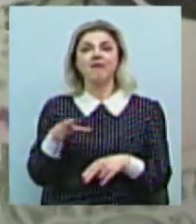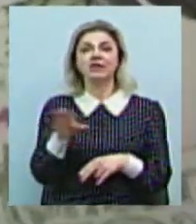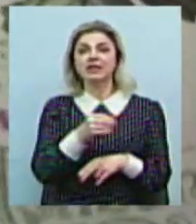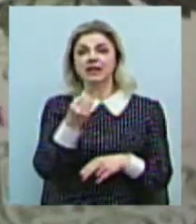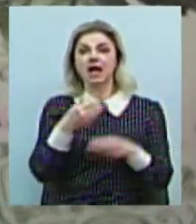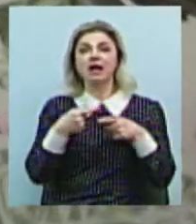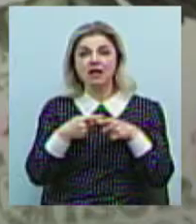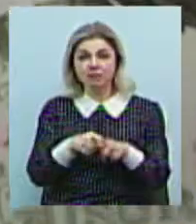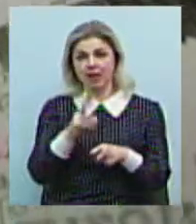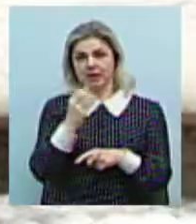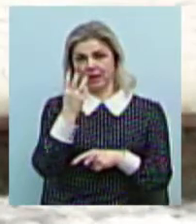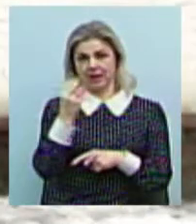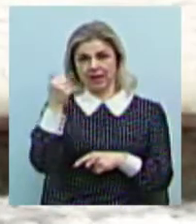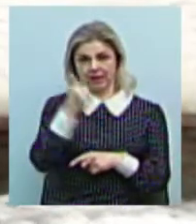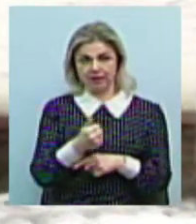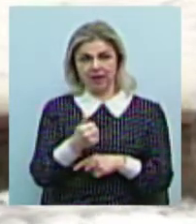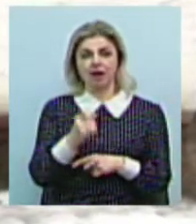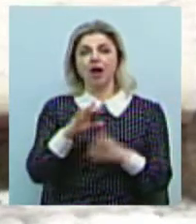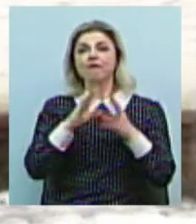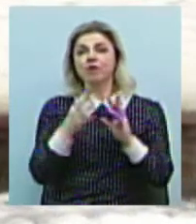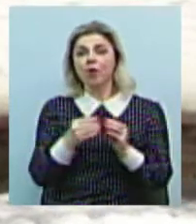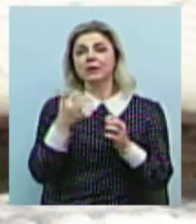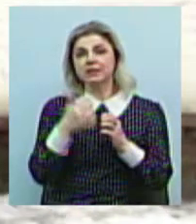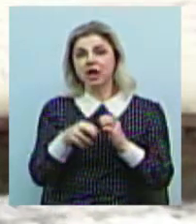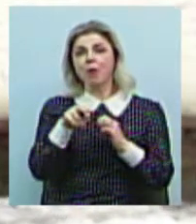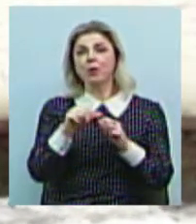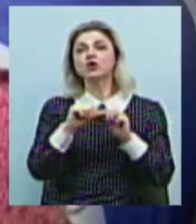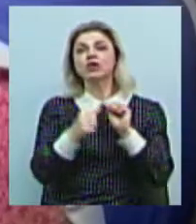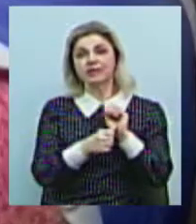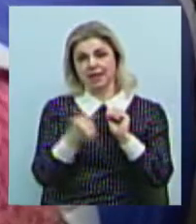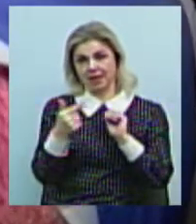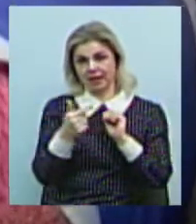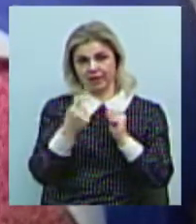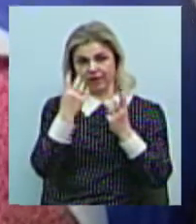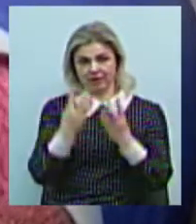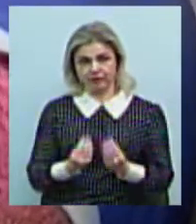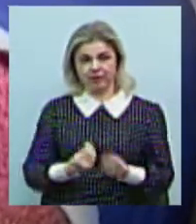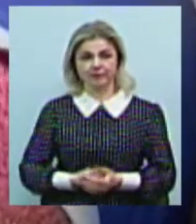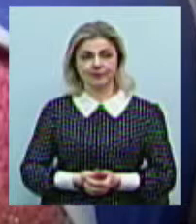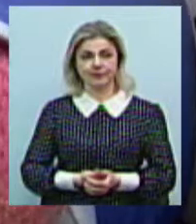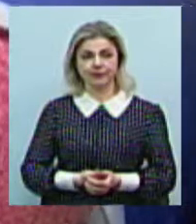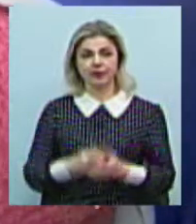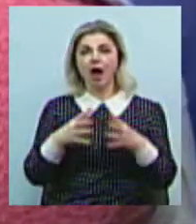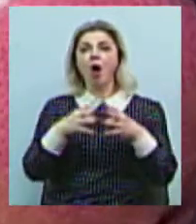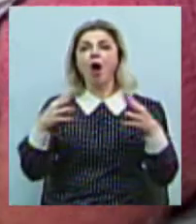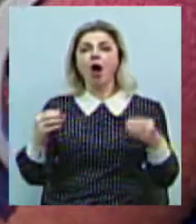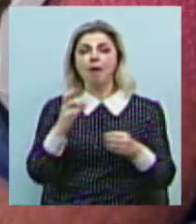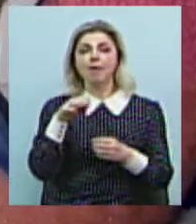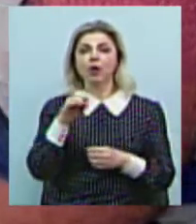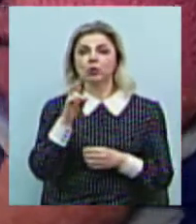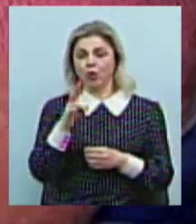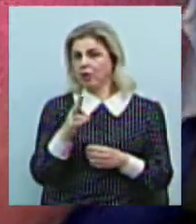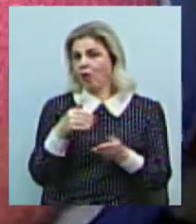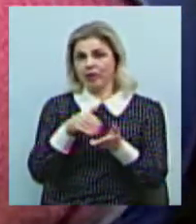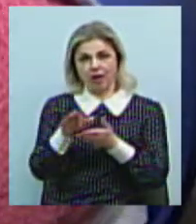3 тижні? На день це виходить у середньому по 16 гривень. Батон – ні, відмовляюся від батона, тому що